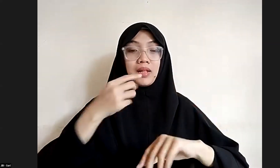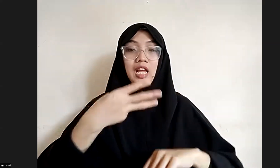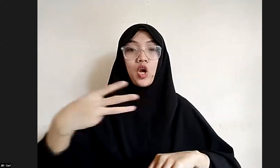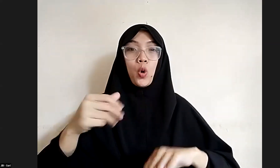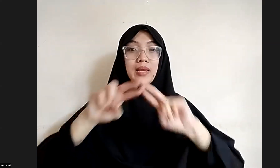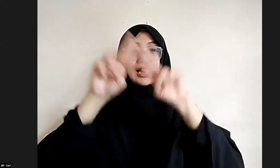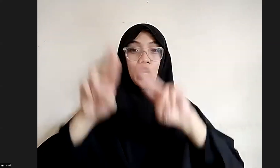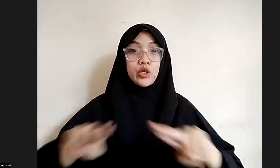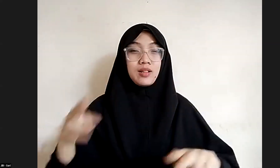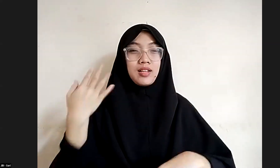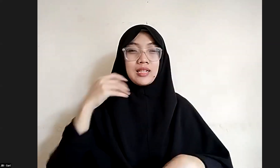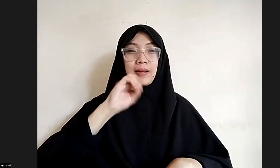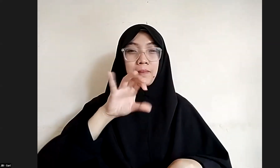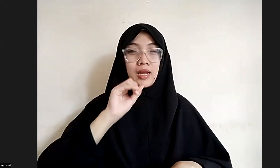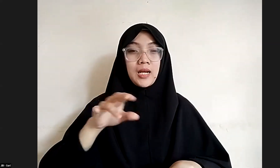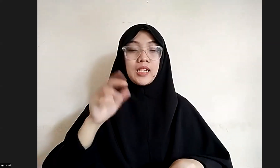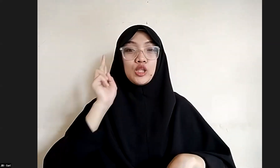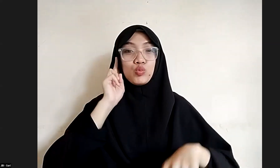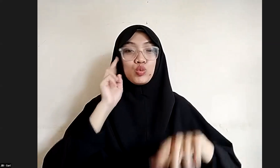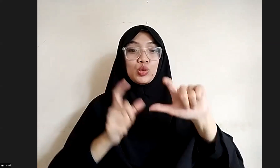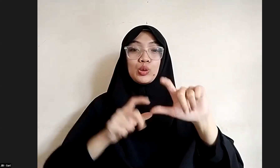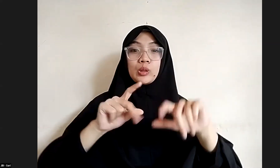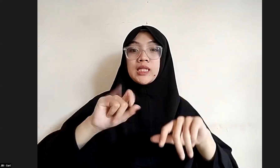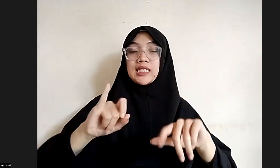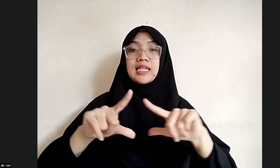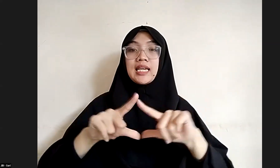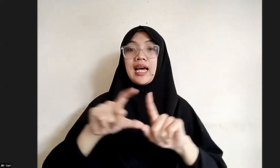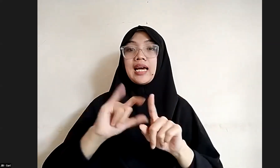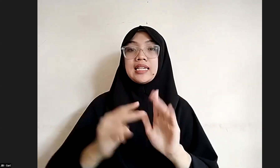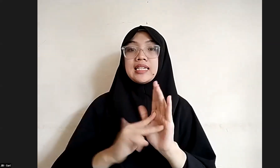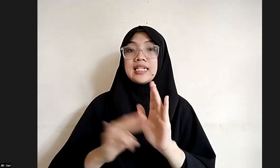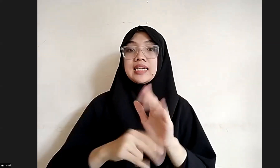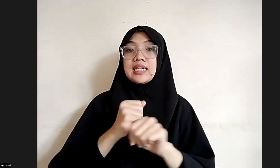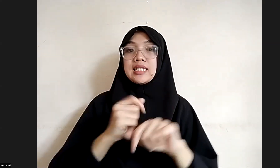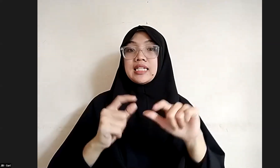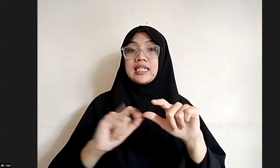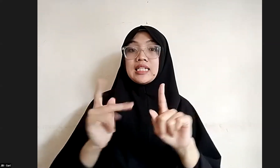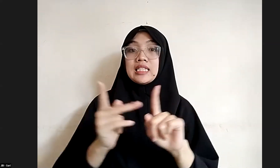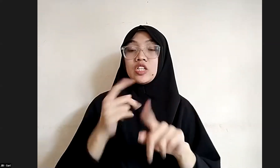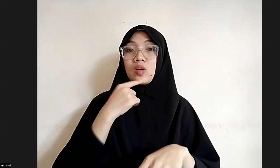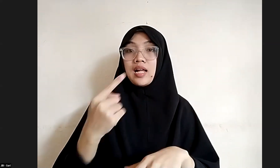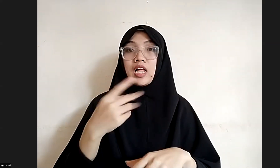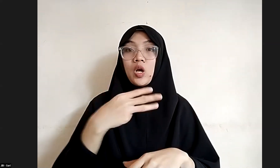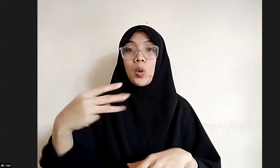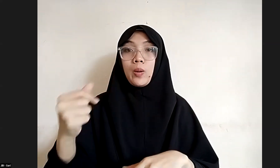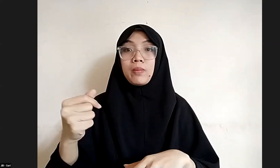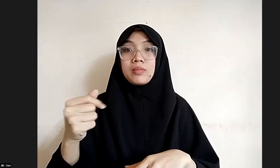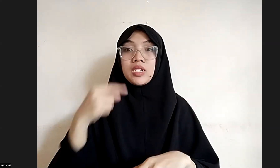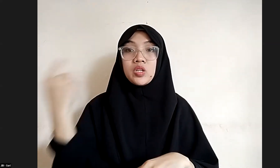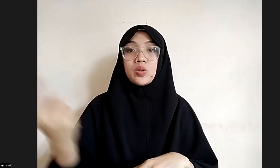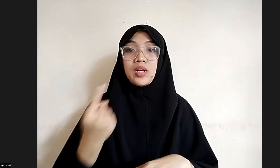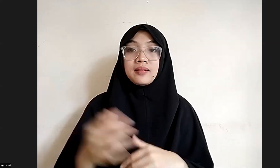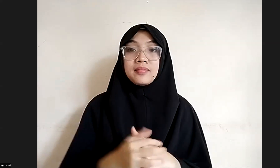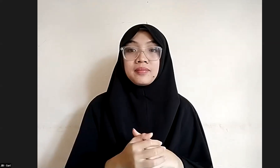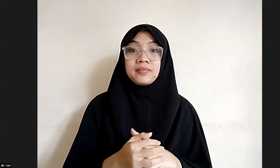banyak disampaikan oleh Bu Sri Adiningsih, termasuk ekonomi nasionalnya. Nah, kita akan melihat bagaimana perintilan-perintilan kecil sebenarnya. Saya